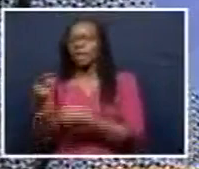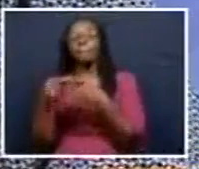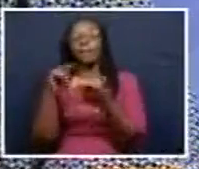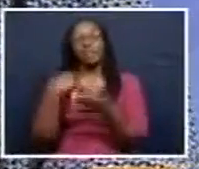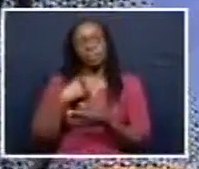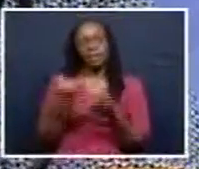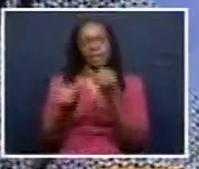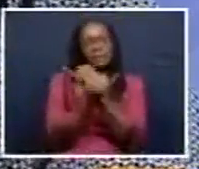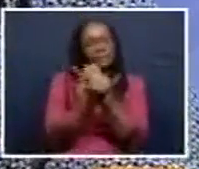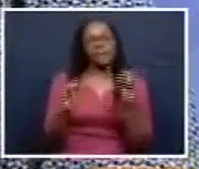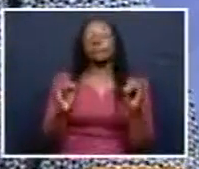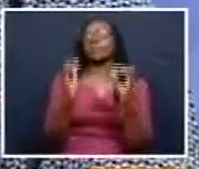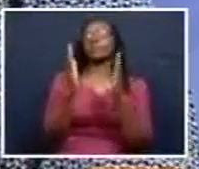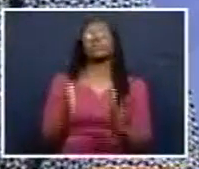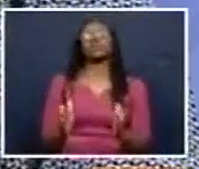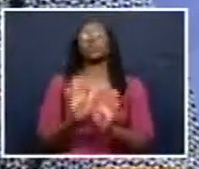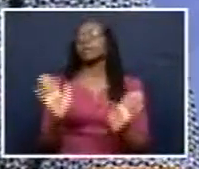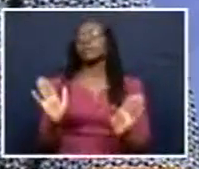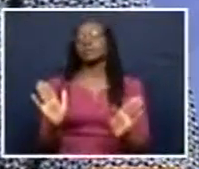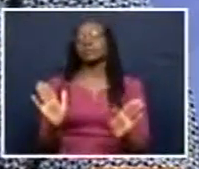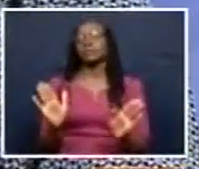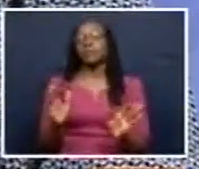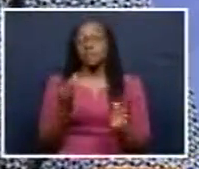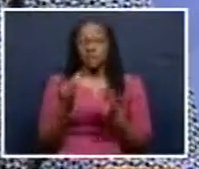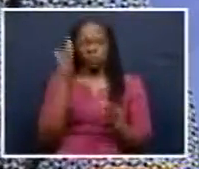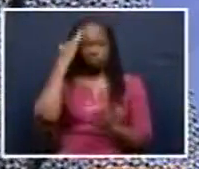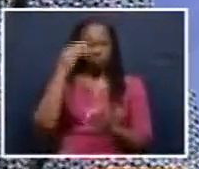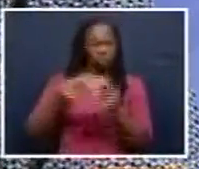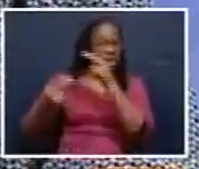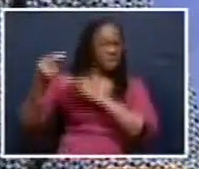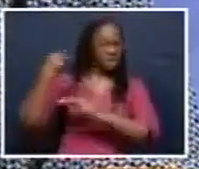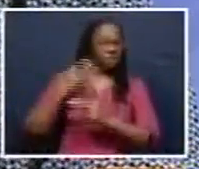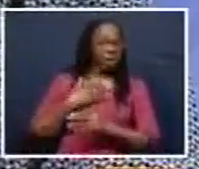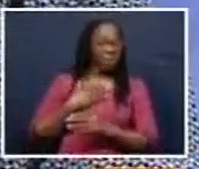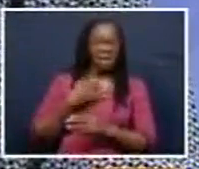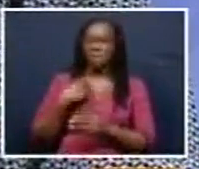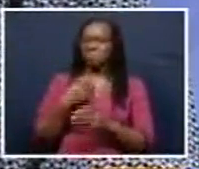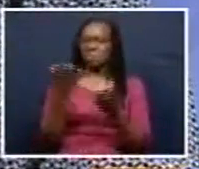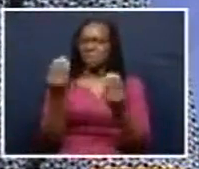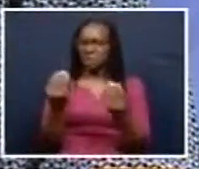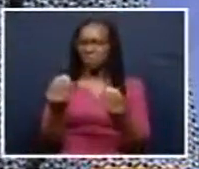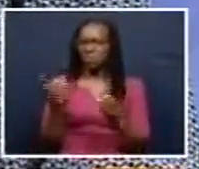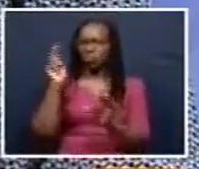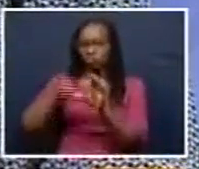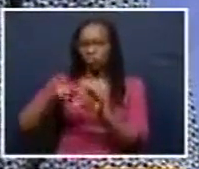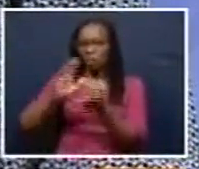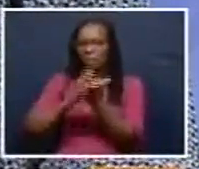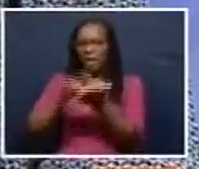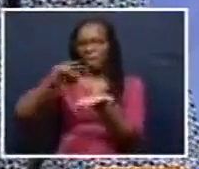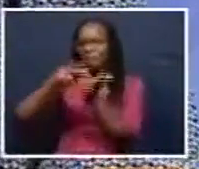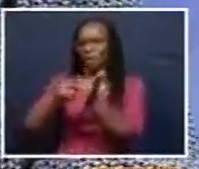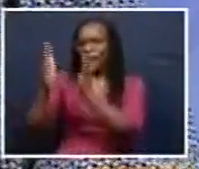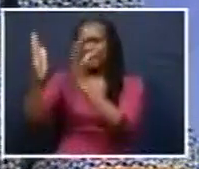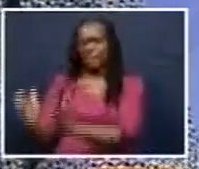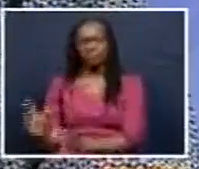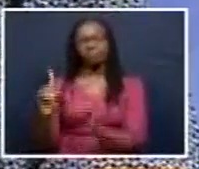kwa watu yote na ukijua historia yangu si rahisi sana kuniita project ya mtu hata kwa